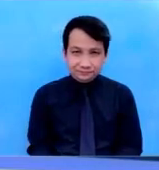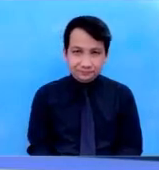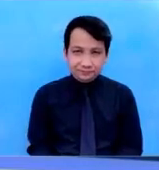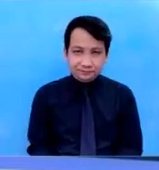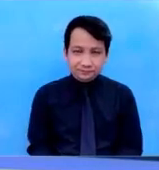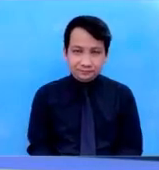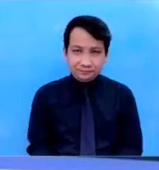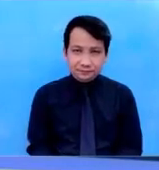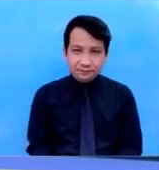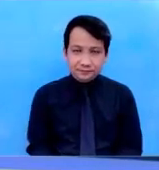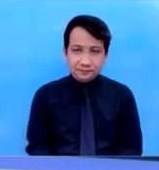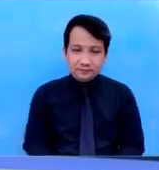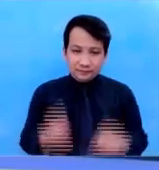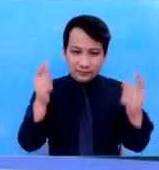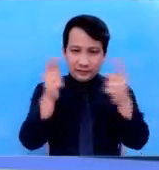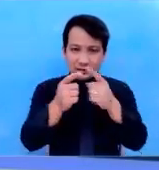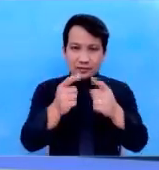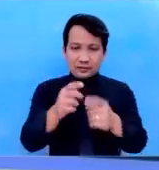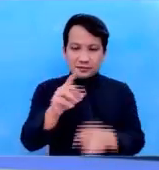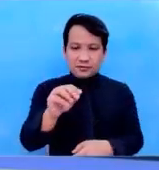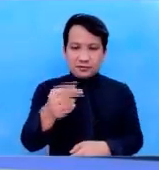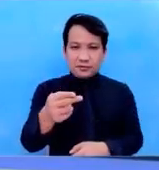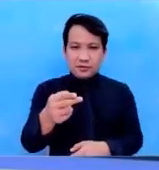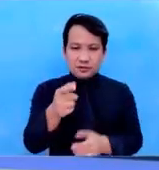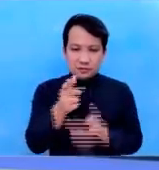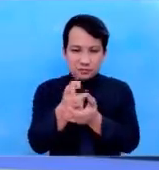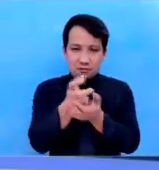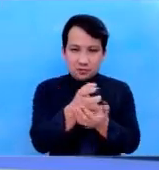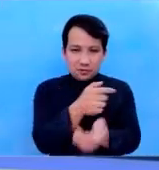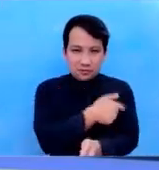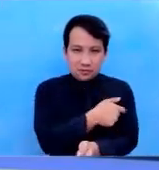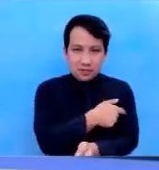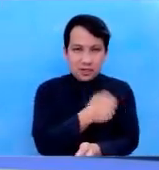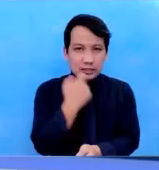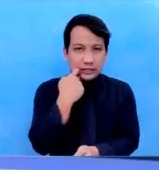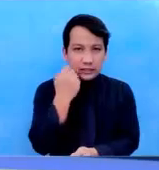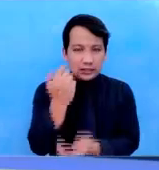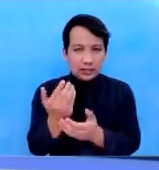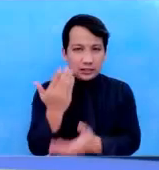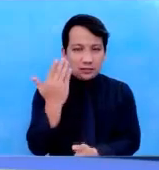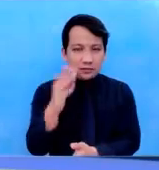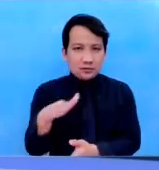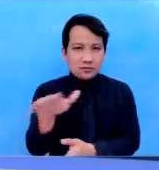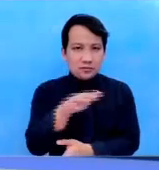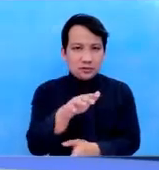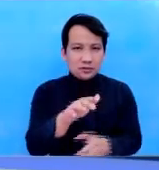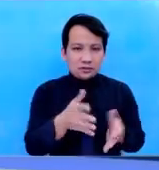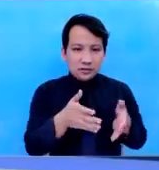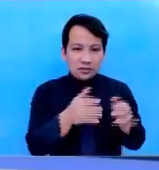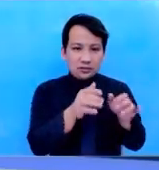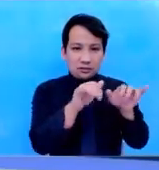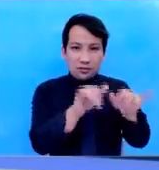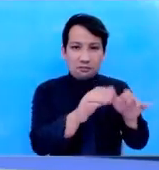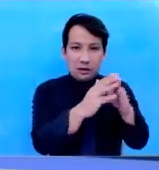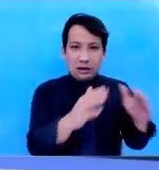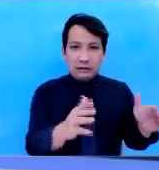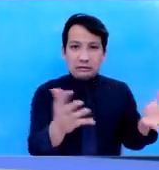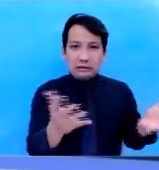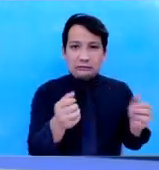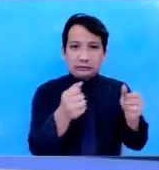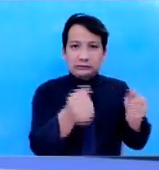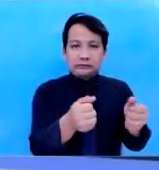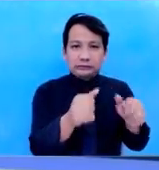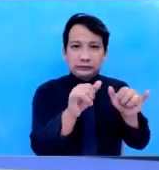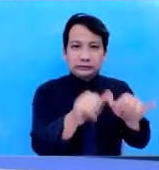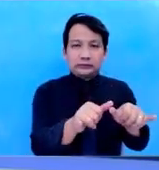Inarget ng Department of Health na mabakunahan kanina kontra COVID-19 ang mga nakatira sa lansangan. Bumelta naman ang